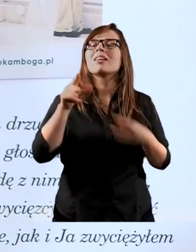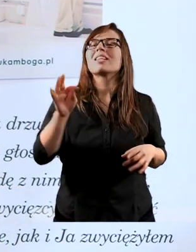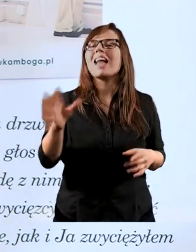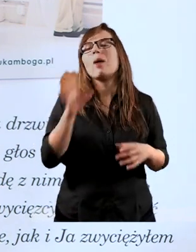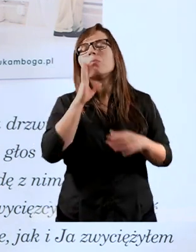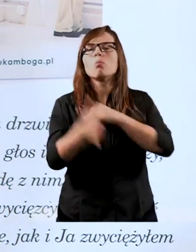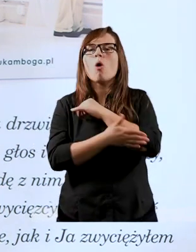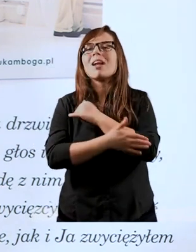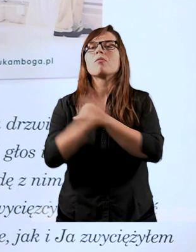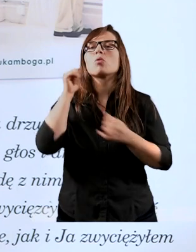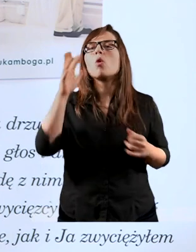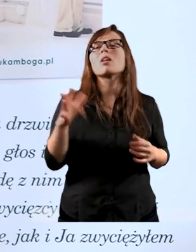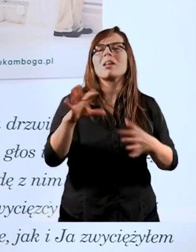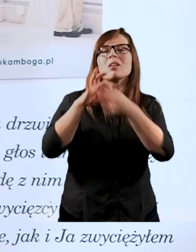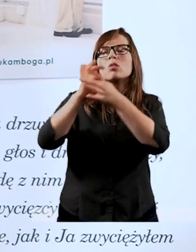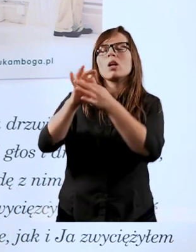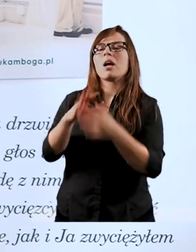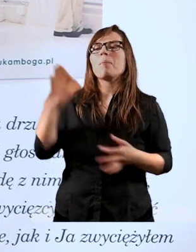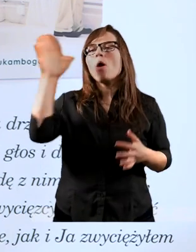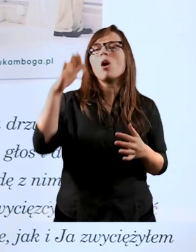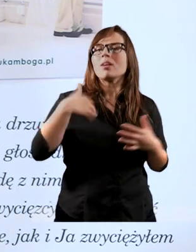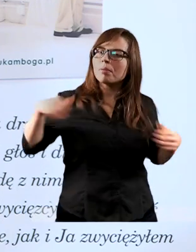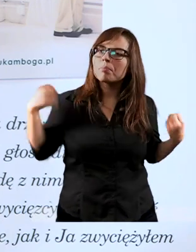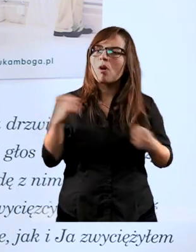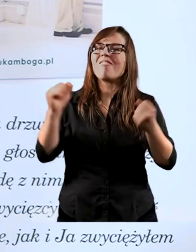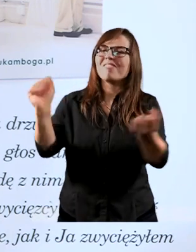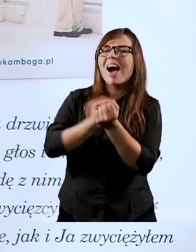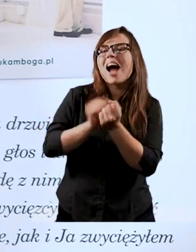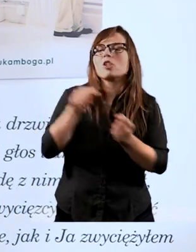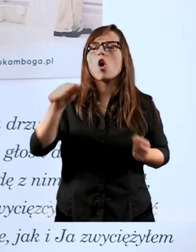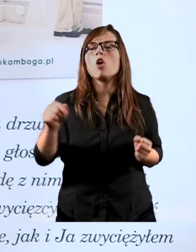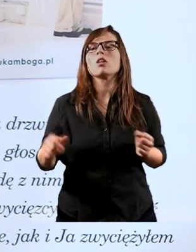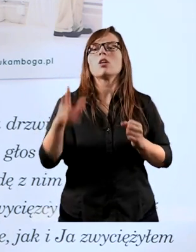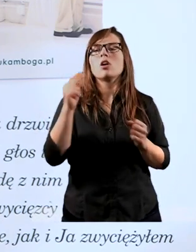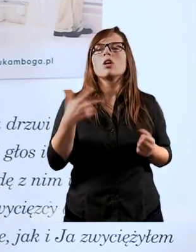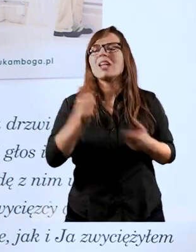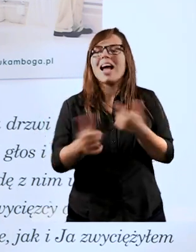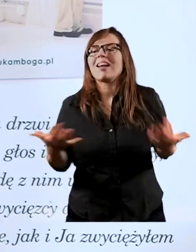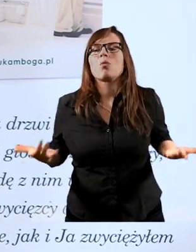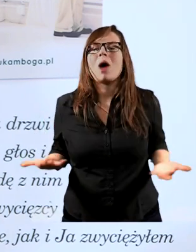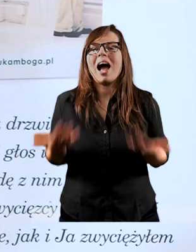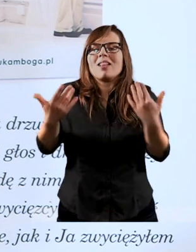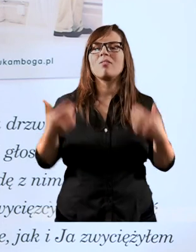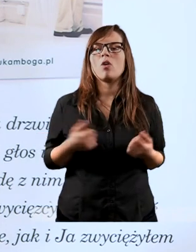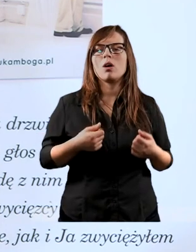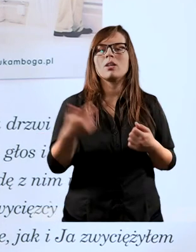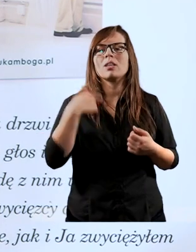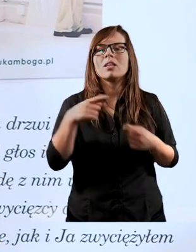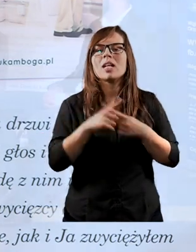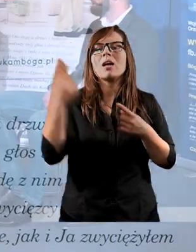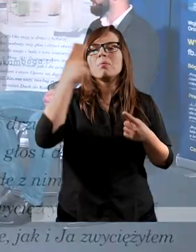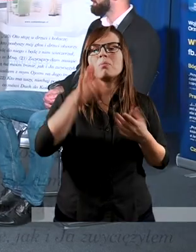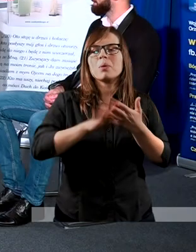sprawą codzienną, priorytetową, to ja naprawdę mocno walczę o to. I nie jest lekko. Ja dostałam kiedyś SMS-a